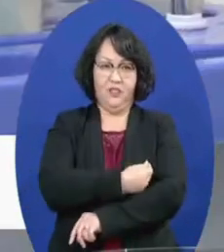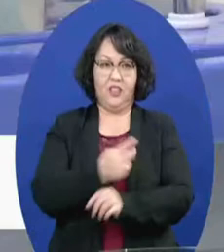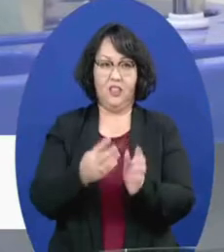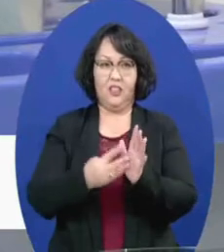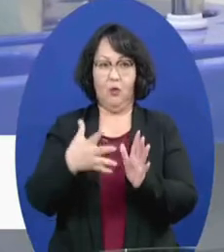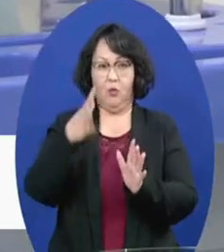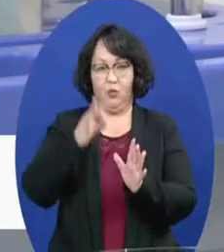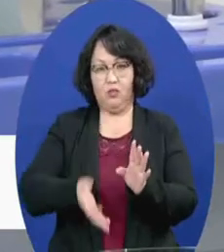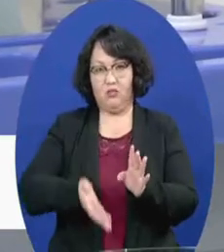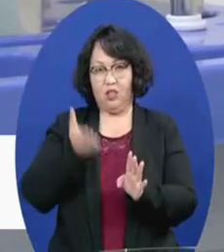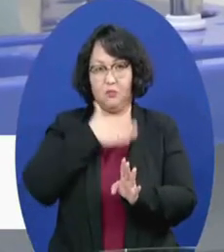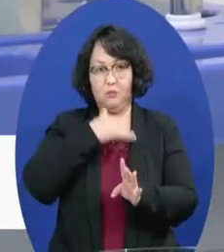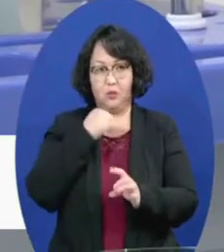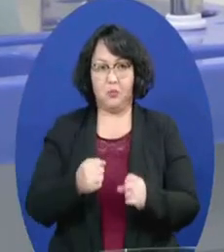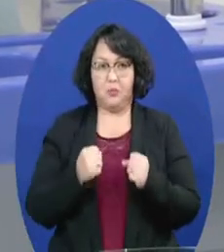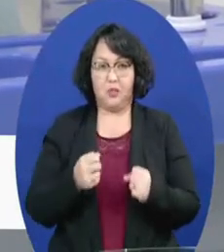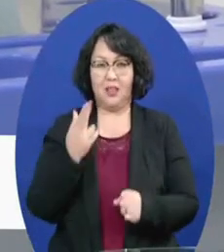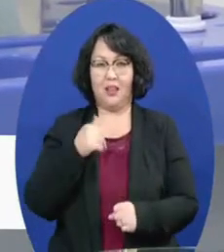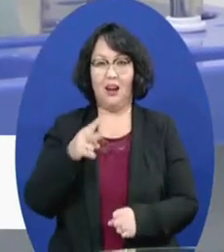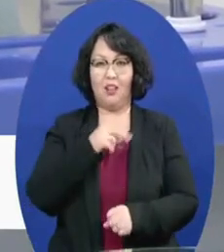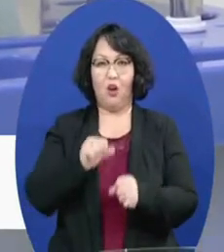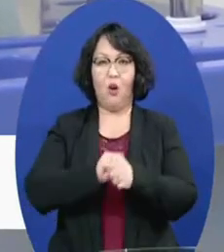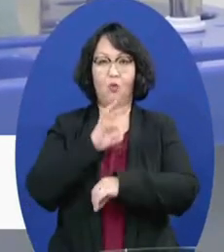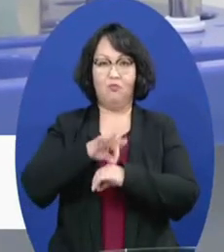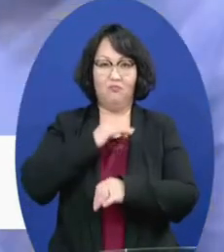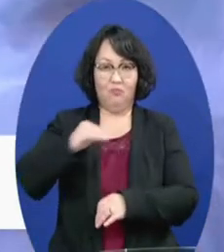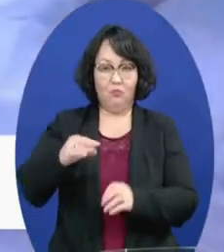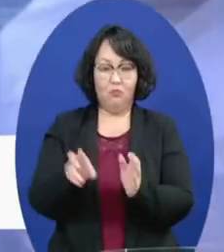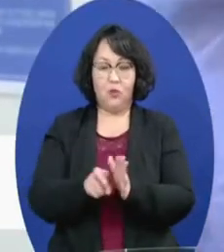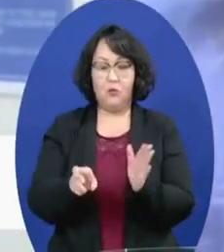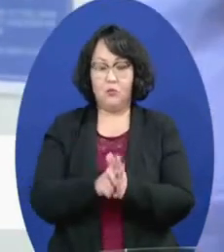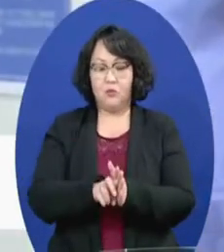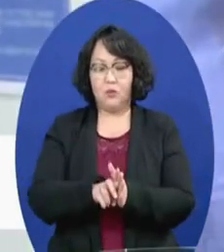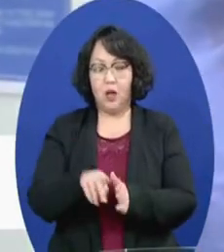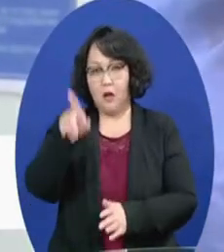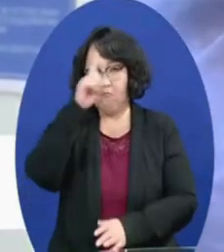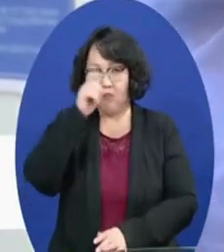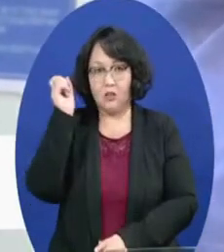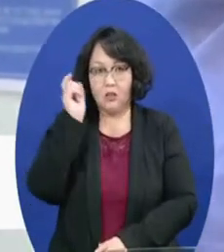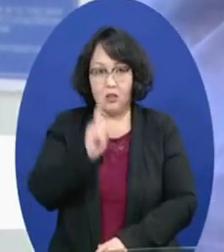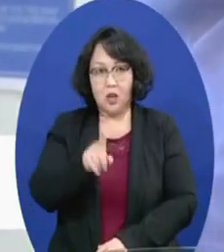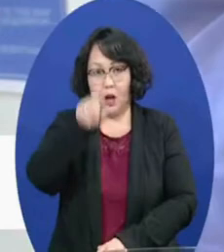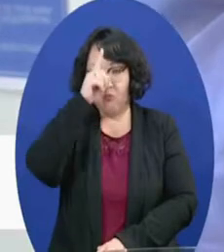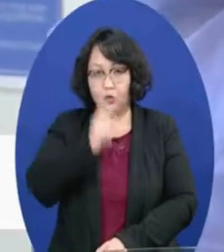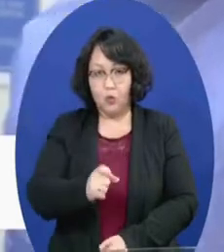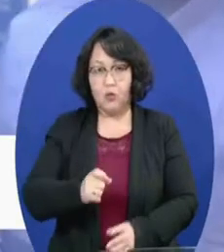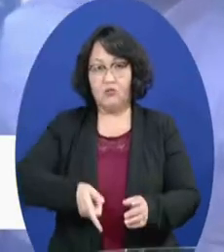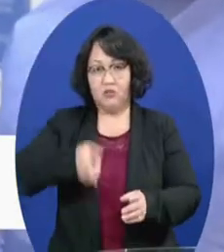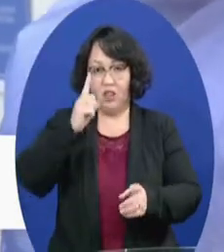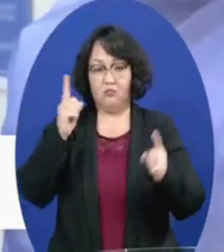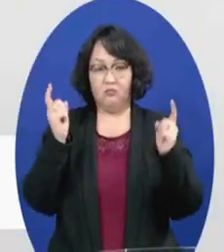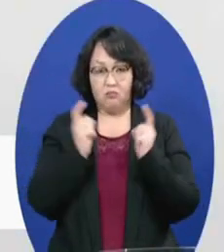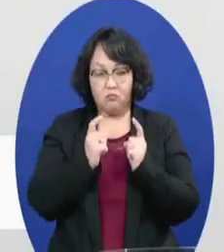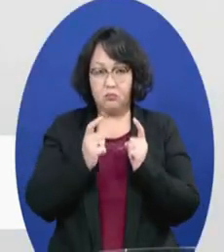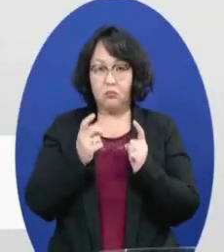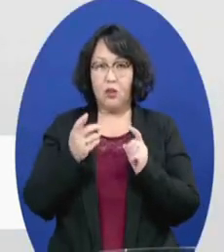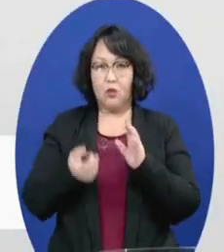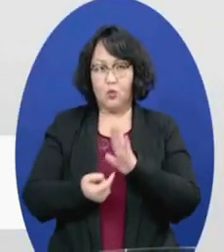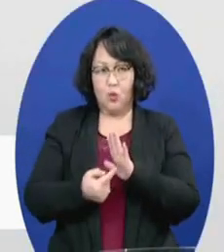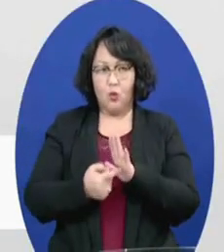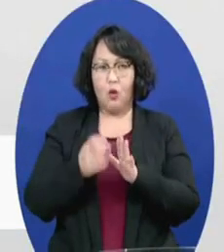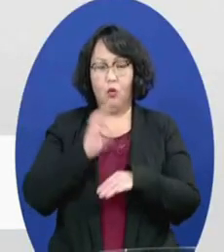дархлаа тогтох юм байна. Дархлаач жуулалтанд хамрагдхаар эмнэлэгт ирсэн хүн хамгийн түрүүнд эмчийн үзлэгт орж харшалтай архаг суур өвчтөө эсгээ